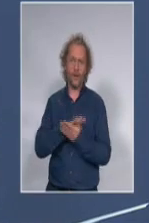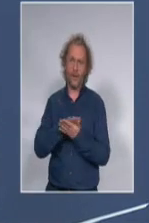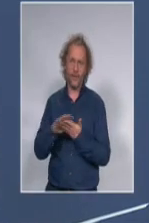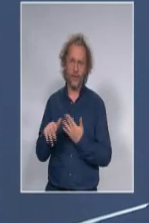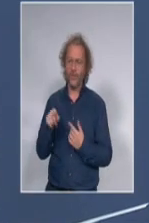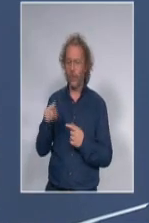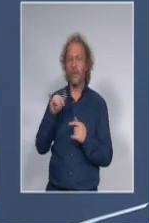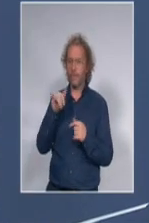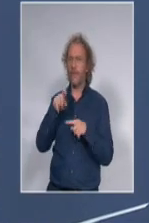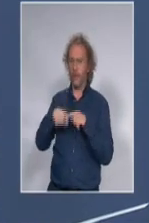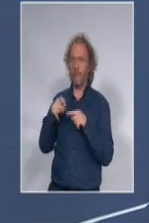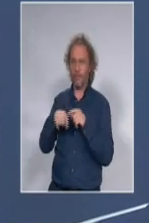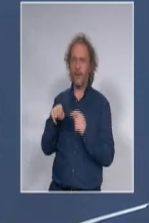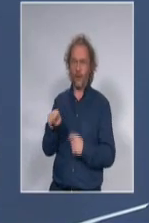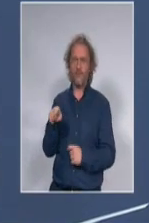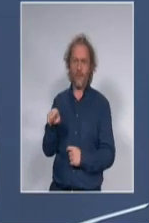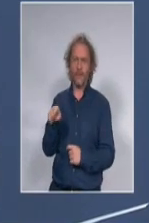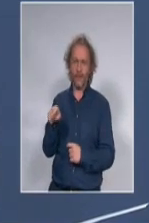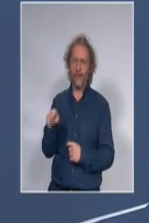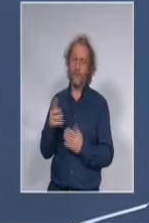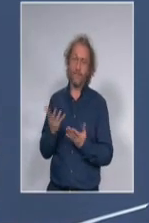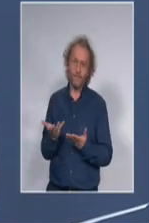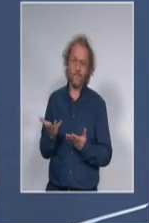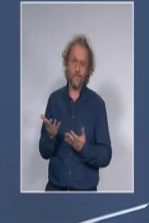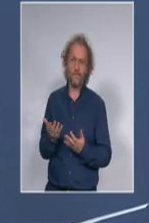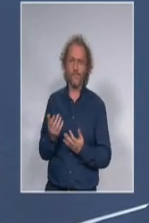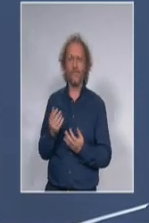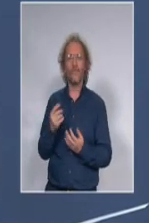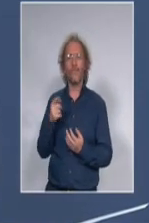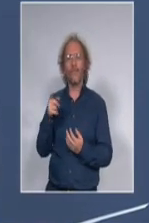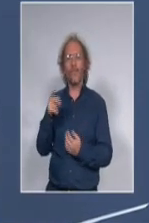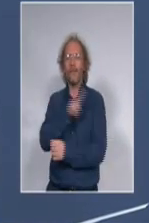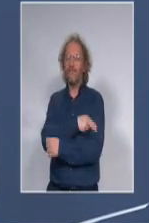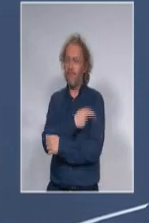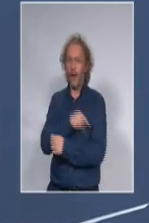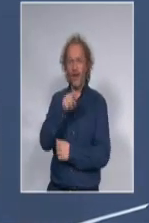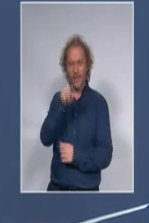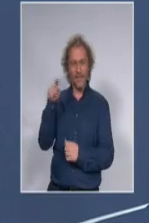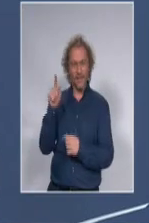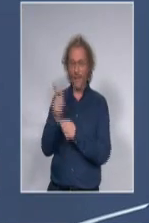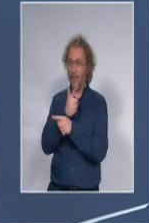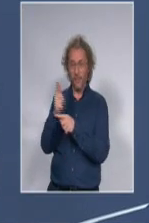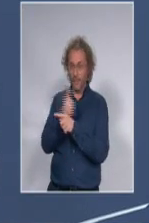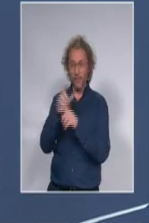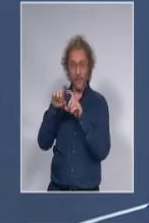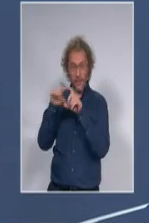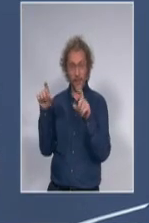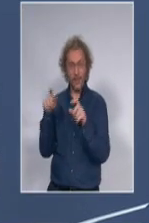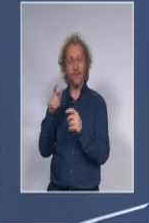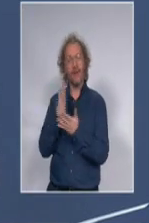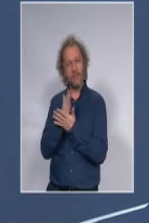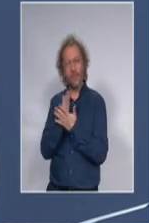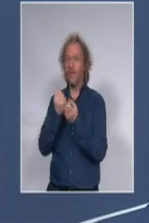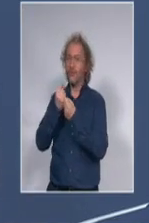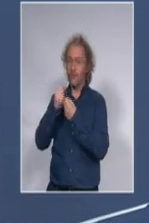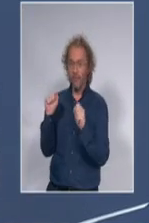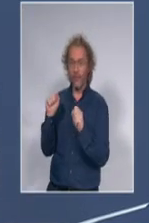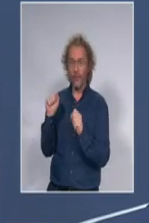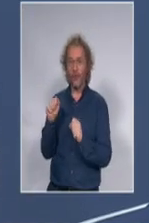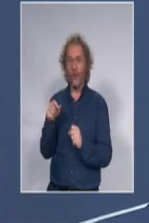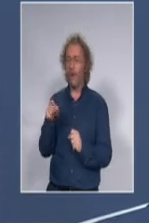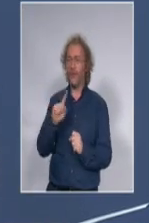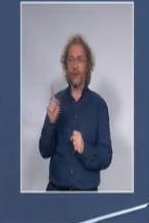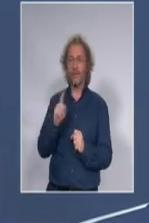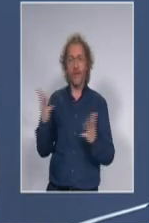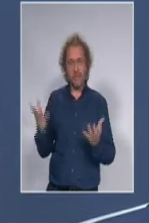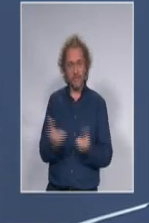radimo. Oslobođamo bolnicu za bolnicom, ali nas to neće spasiti, to neće izlečiti, to je da ne dođemo u situaciju